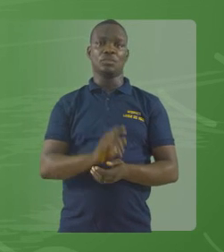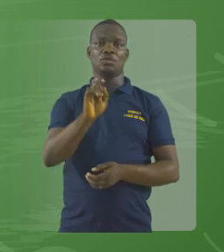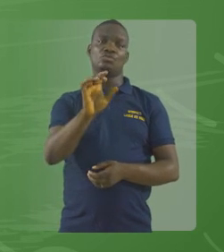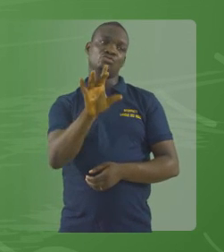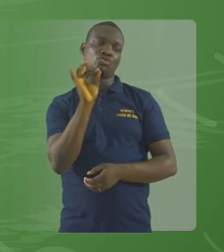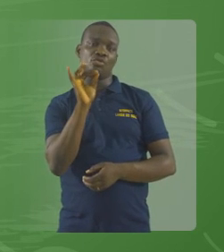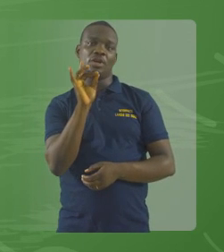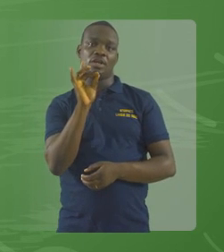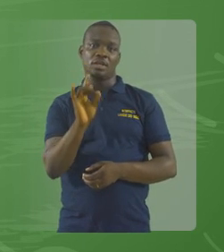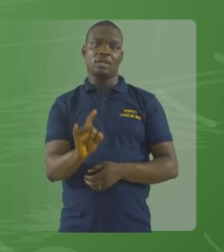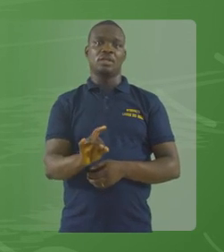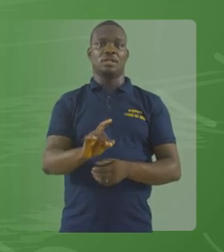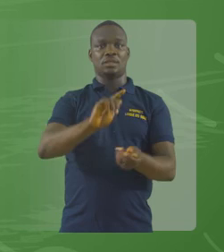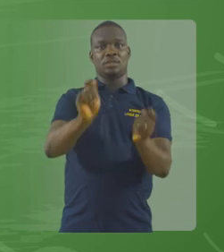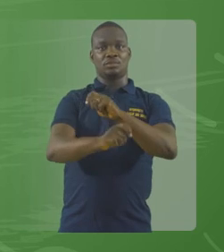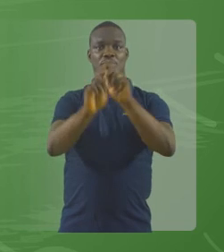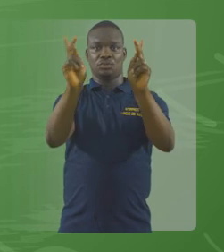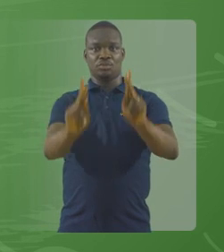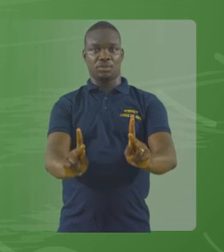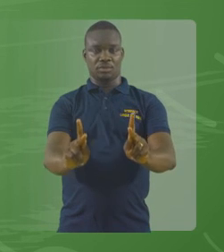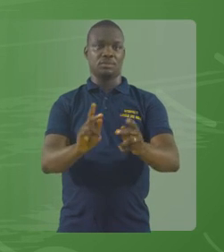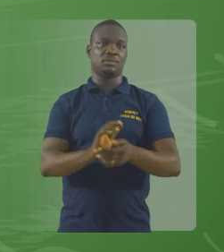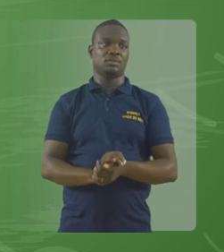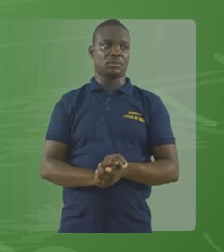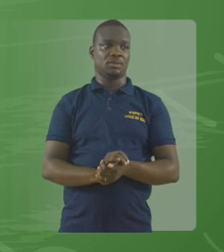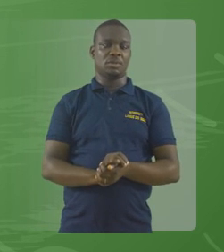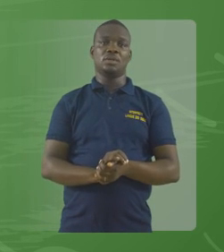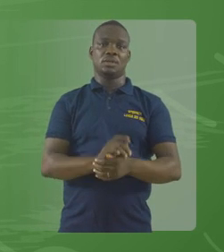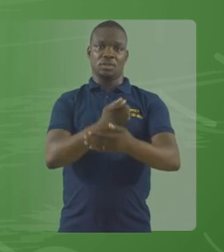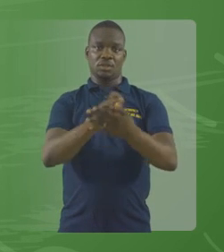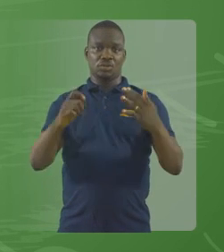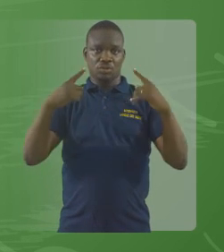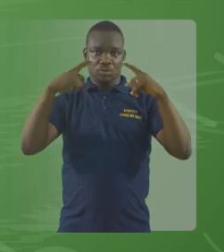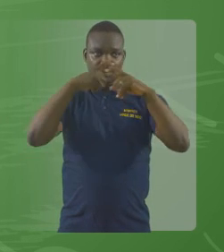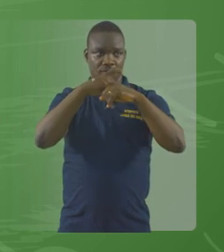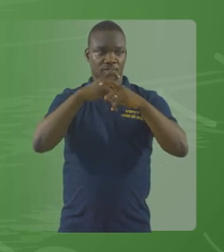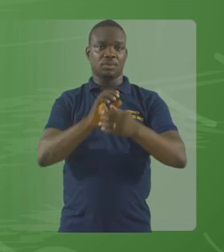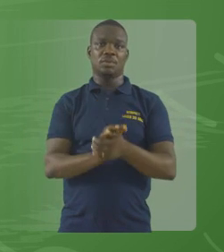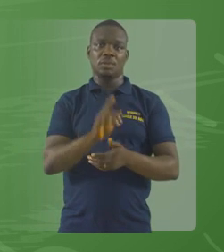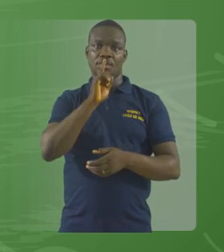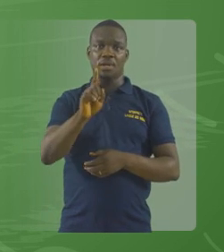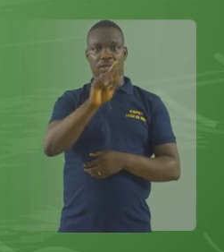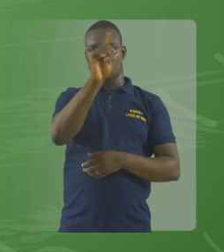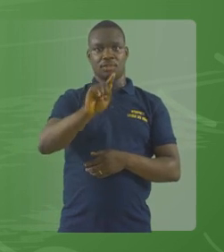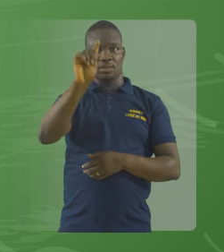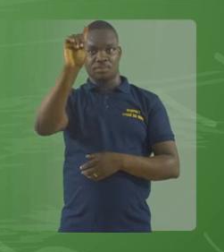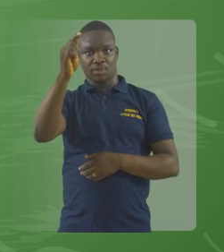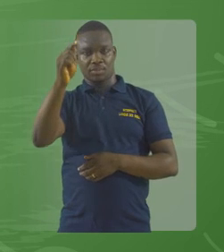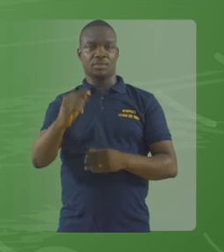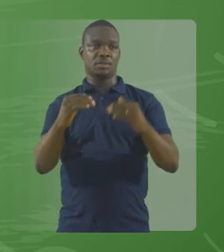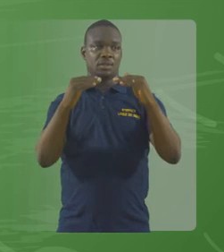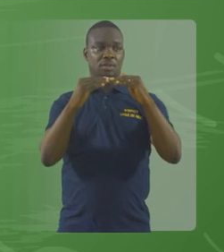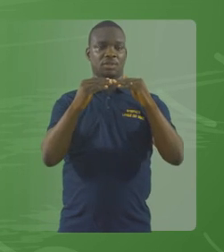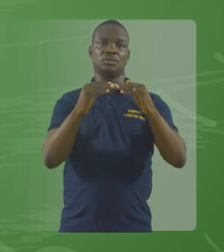détermine la transformation du plan dont l'écriture complexe est Z' est